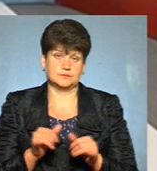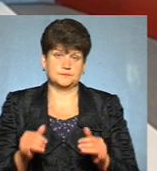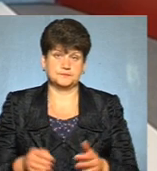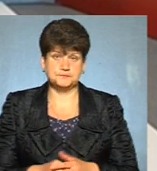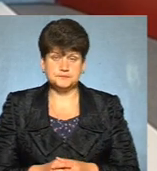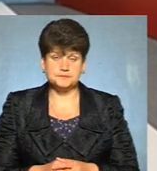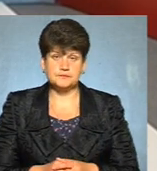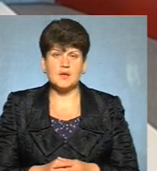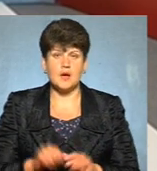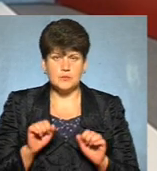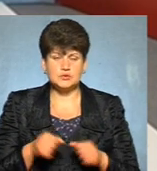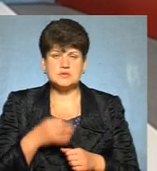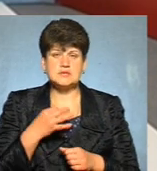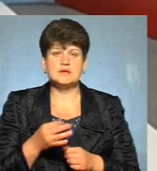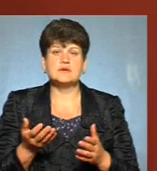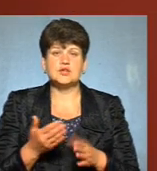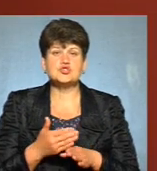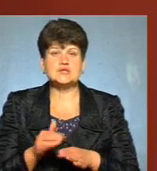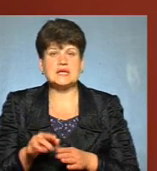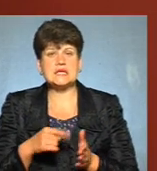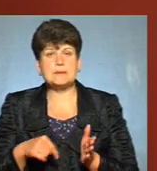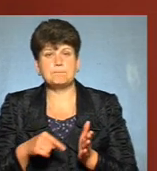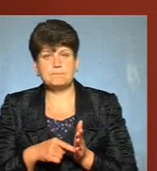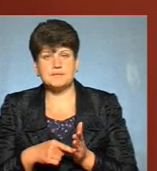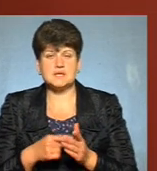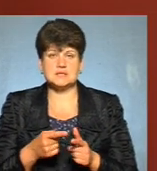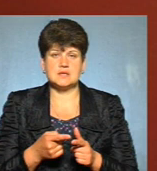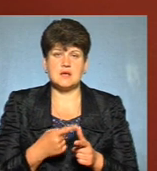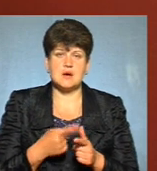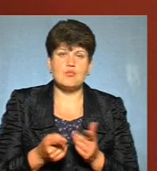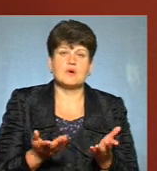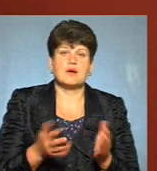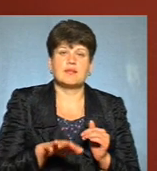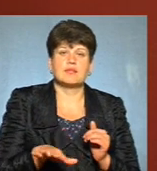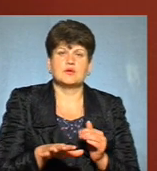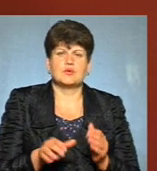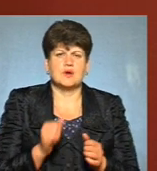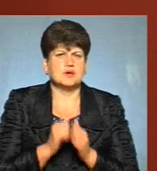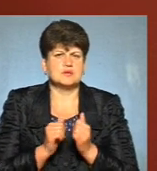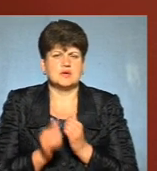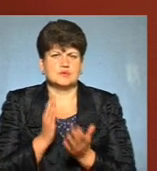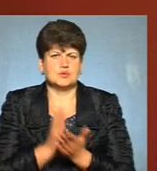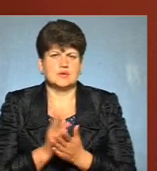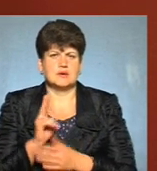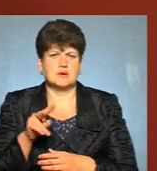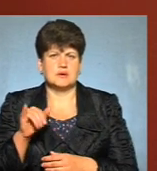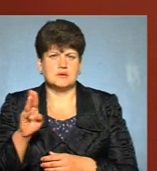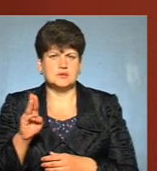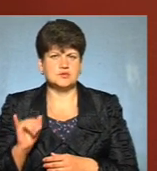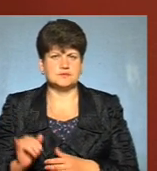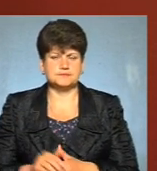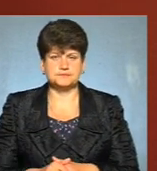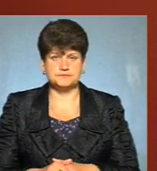можете сказати, в якій частині міста або на якій території найчастіше виявляють кліщі?